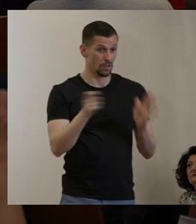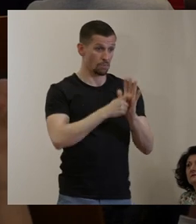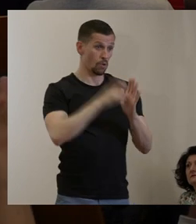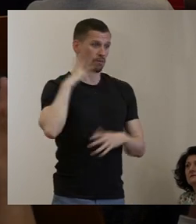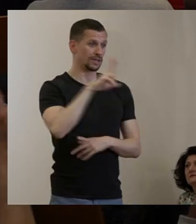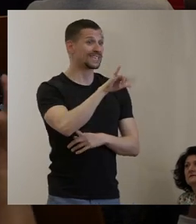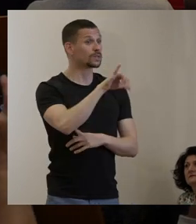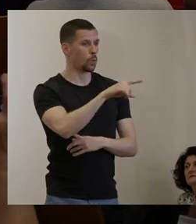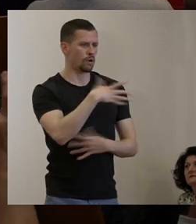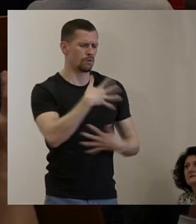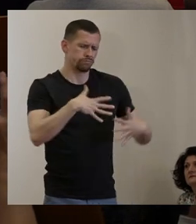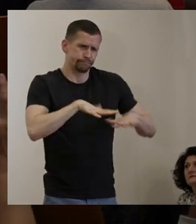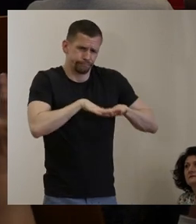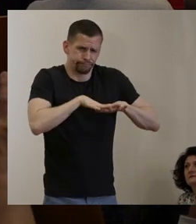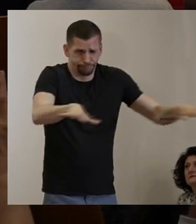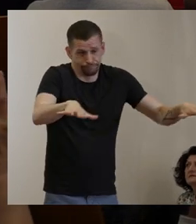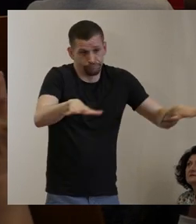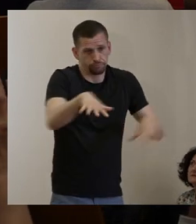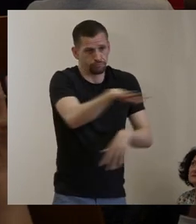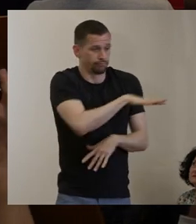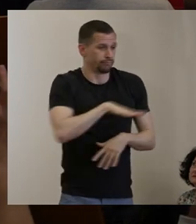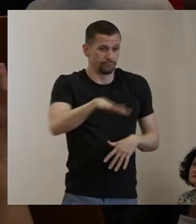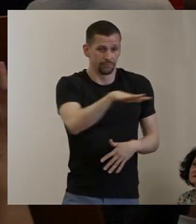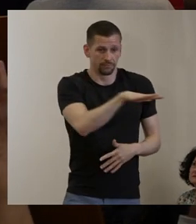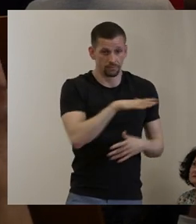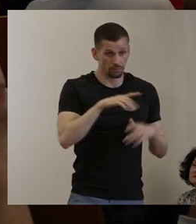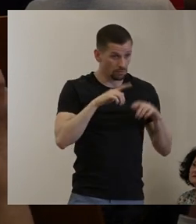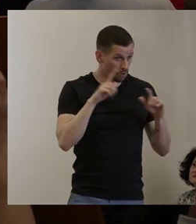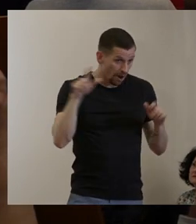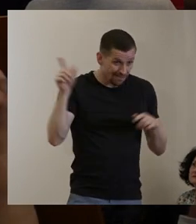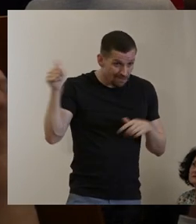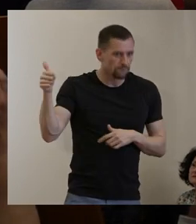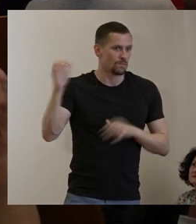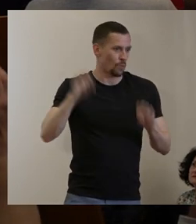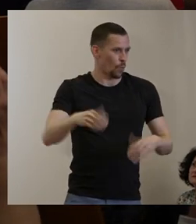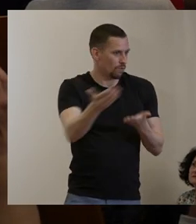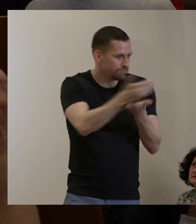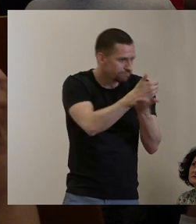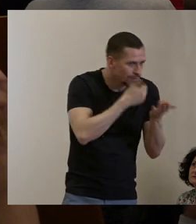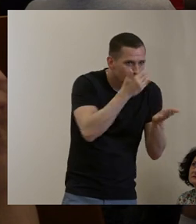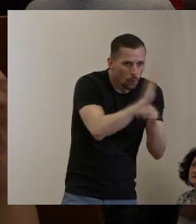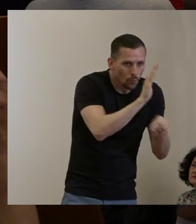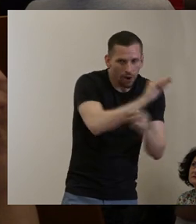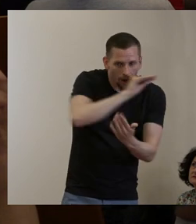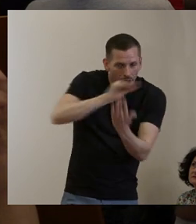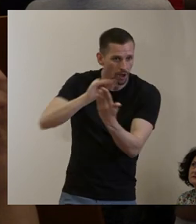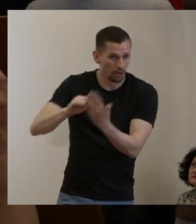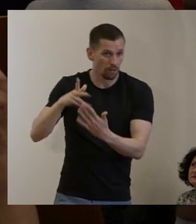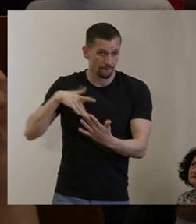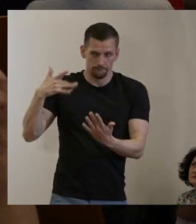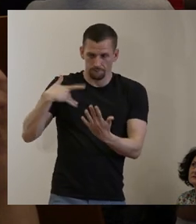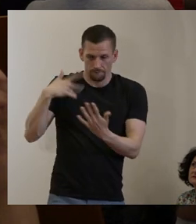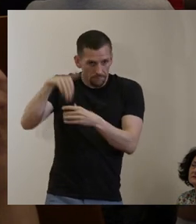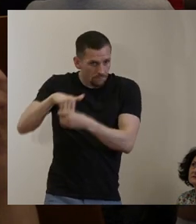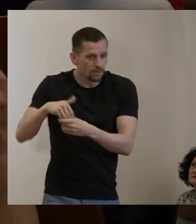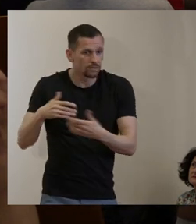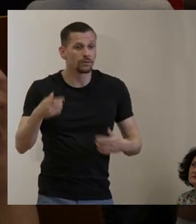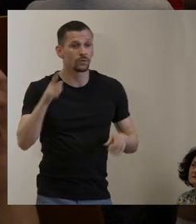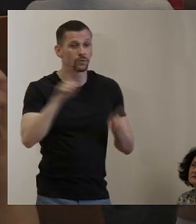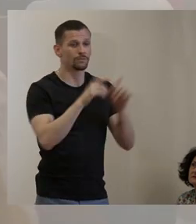un extraordinaire témoignage qui ne va pas plaire tellement au Brésil. En 1841, l'Institut historique et géographique brésilien